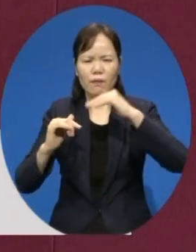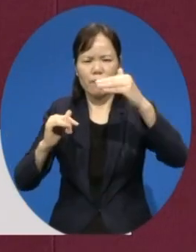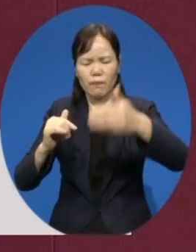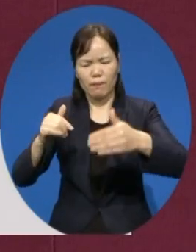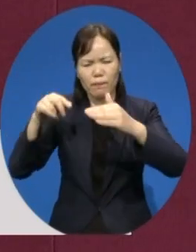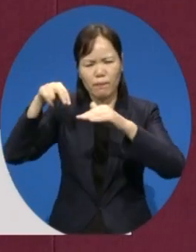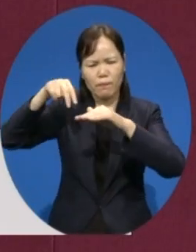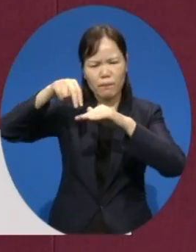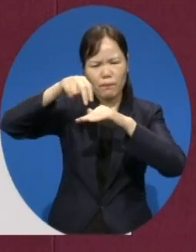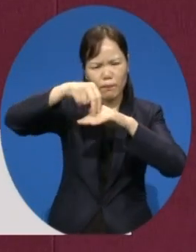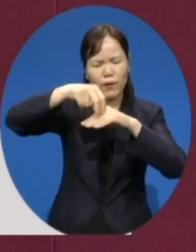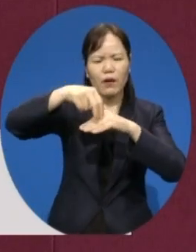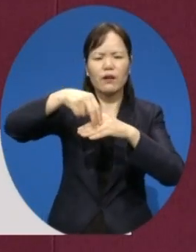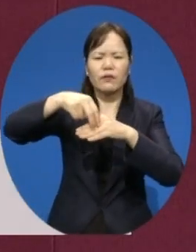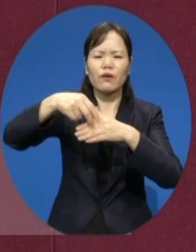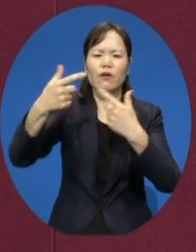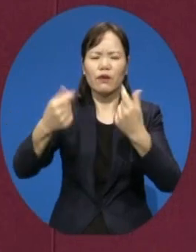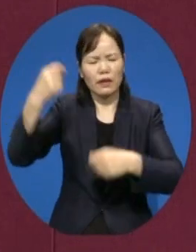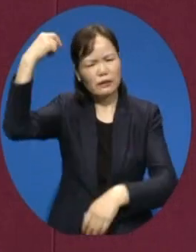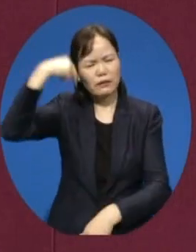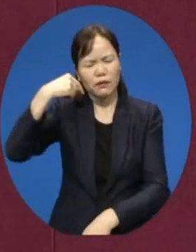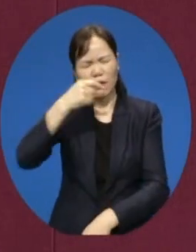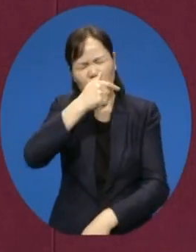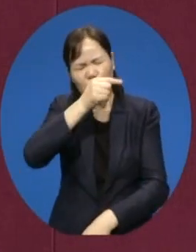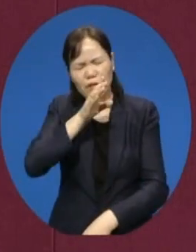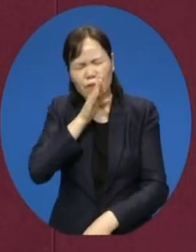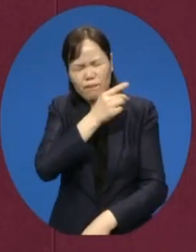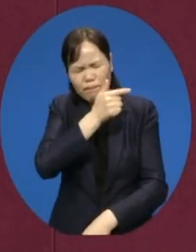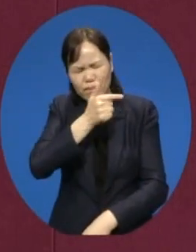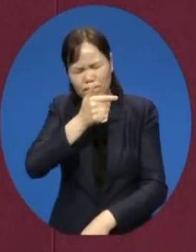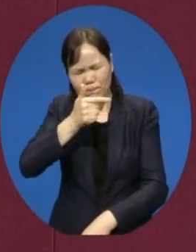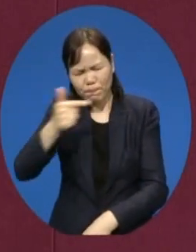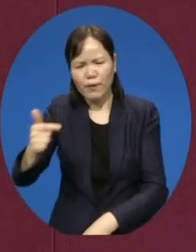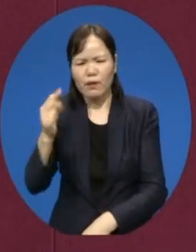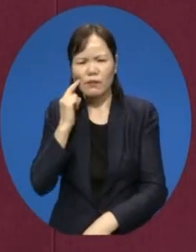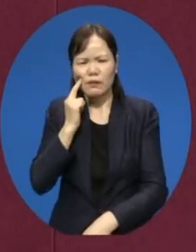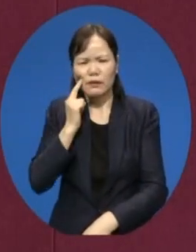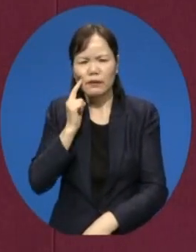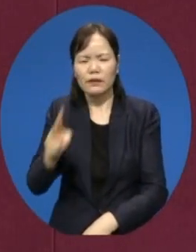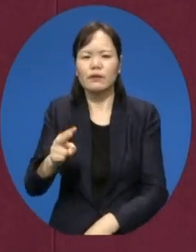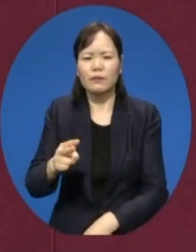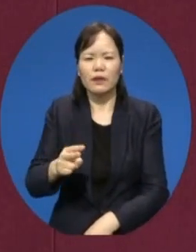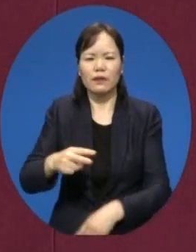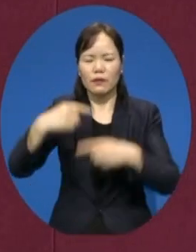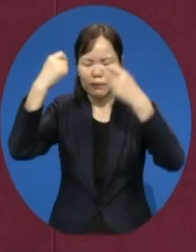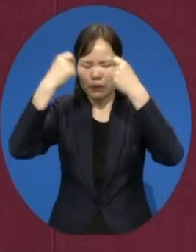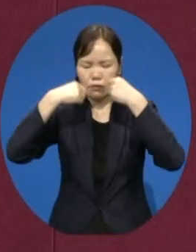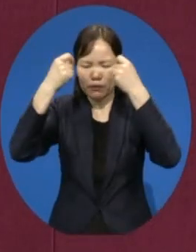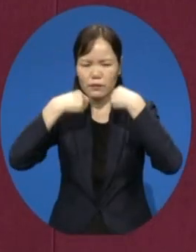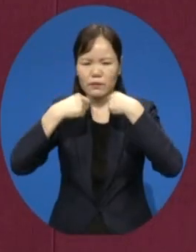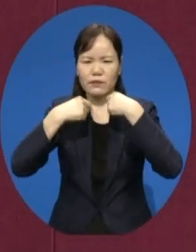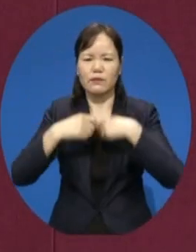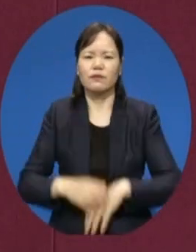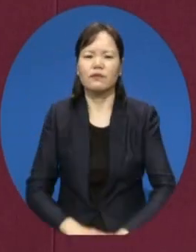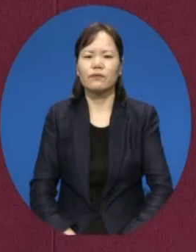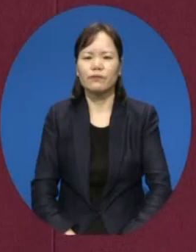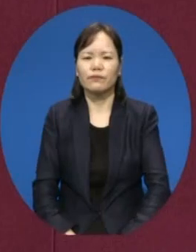심정이다. 해도 해도 너무한다 하시면서 참았던 울음을 터뜨리십니다.